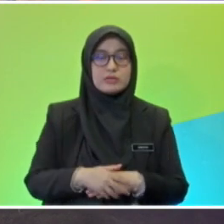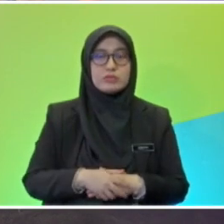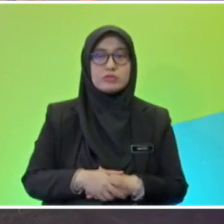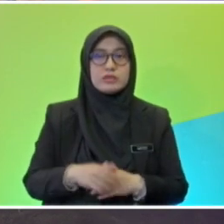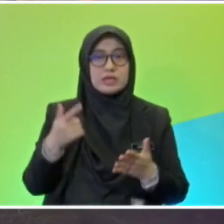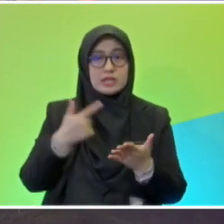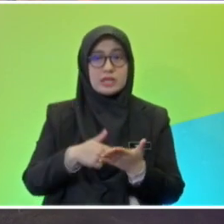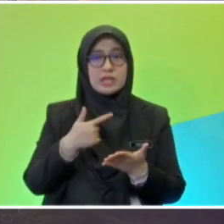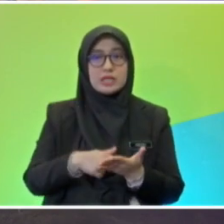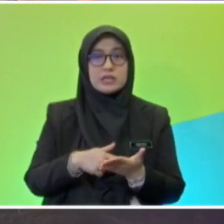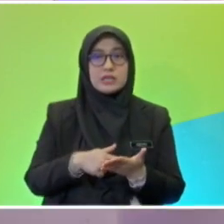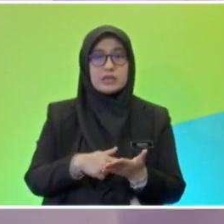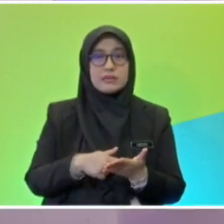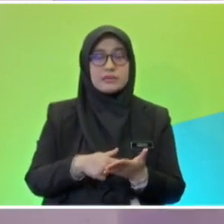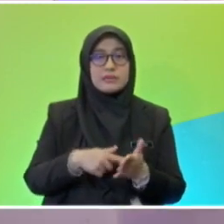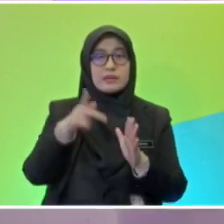pemantapan